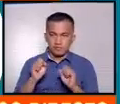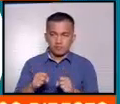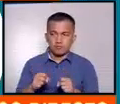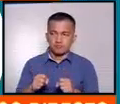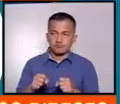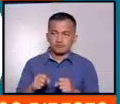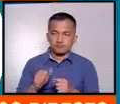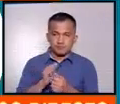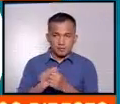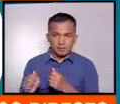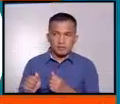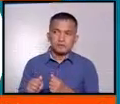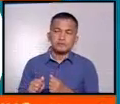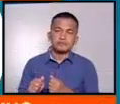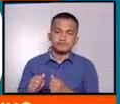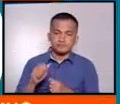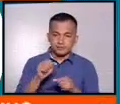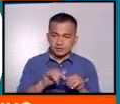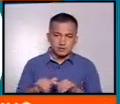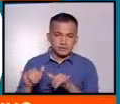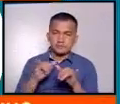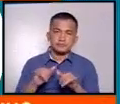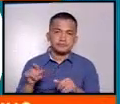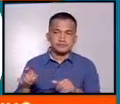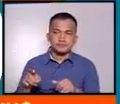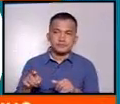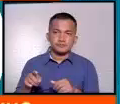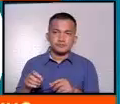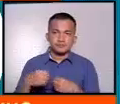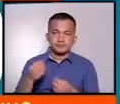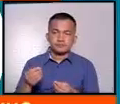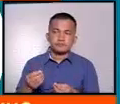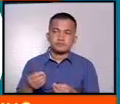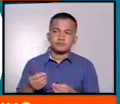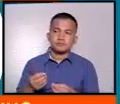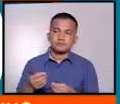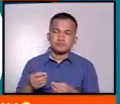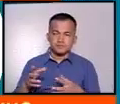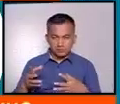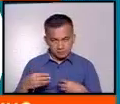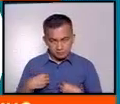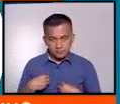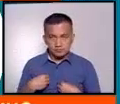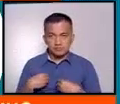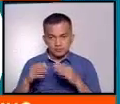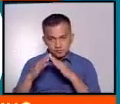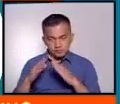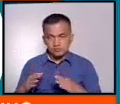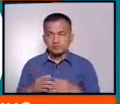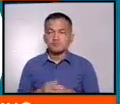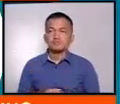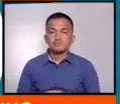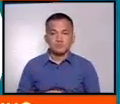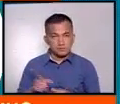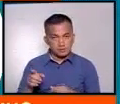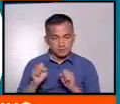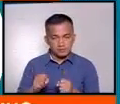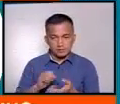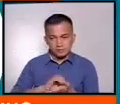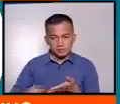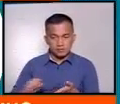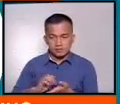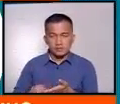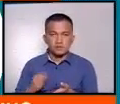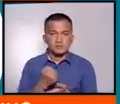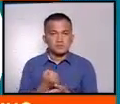ba, papasa ba sa standard yung pagbibigay nila ng accommodation at yan ba'y pwede bang ibawas sa